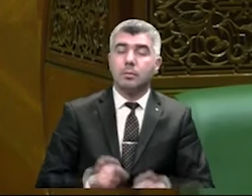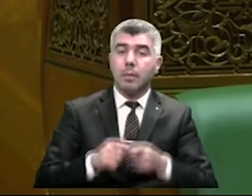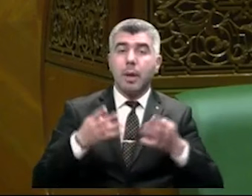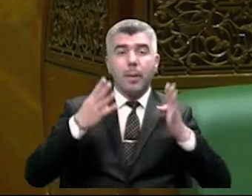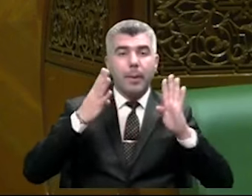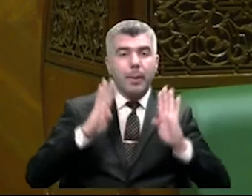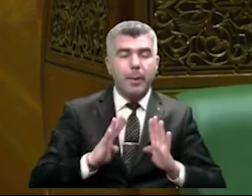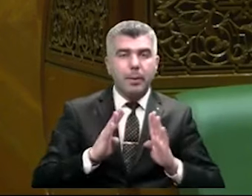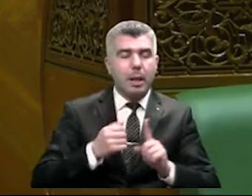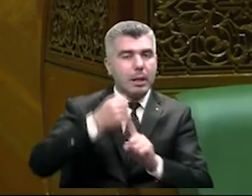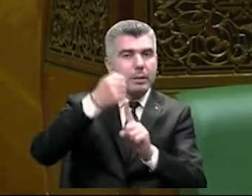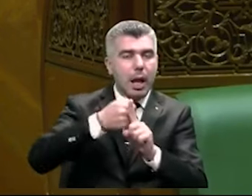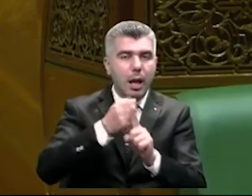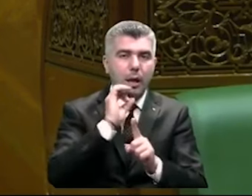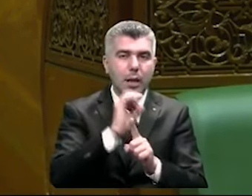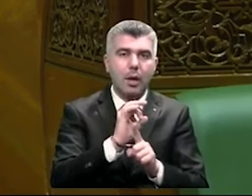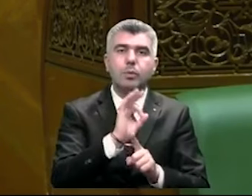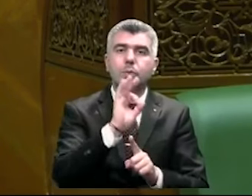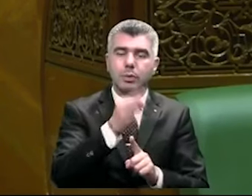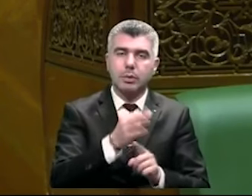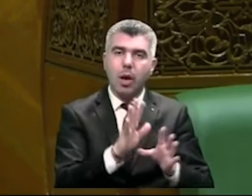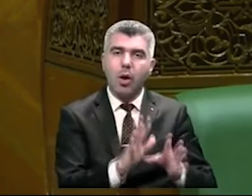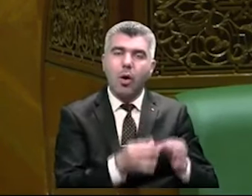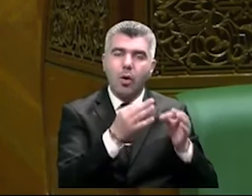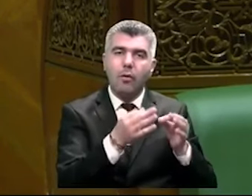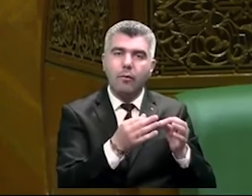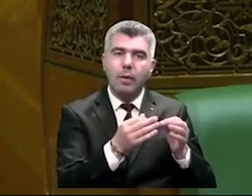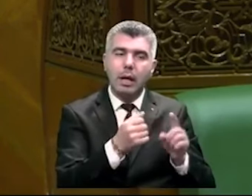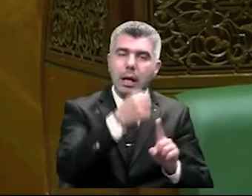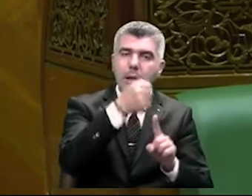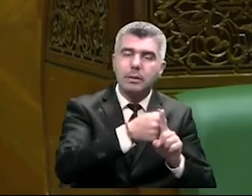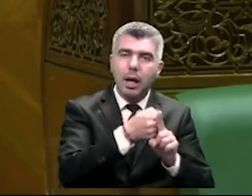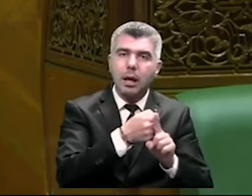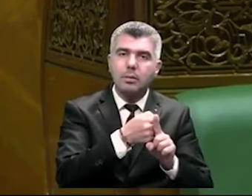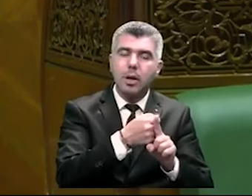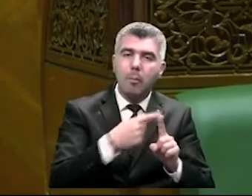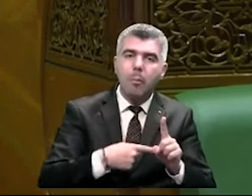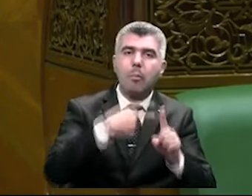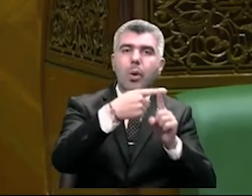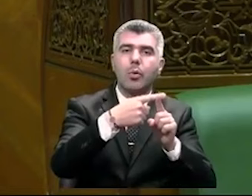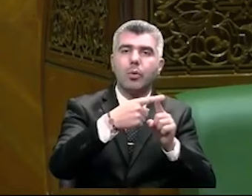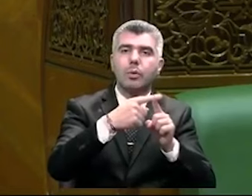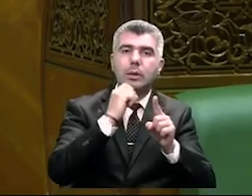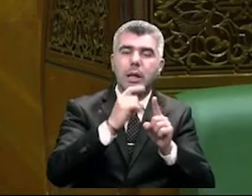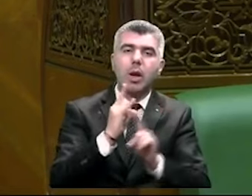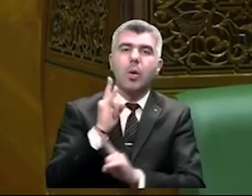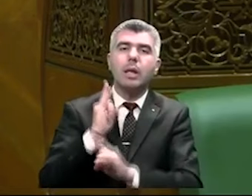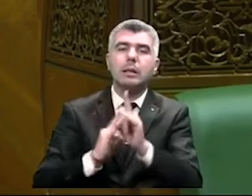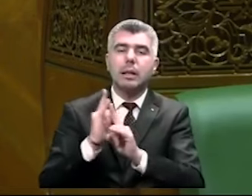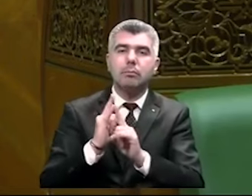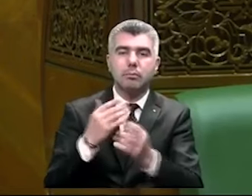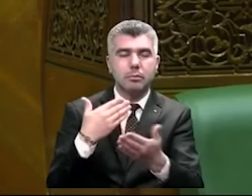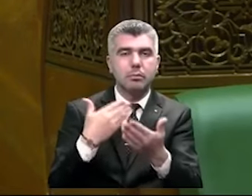للاصلاحات التي تقومون بها نابع من كون الاصلاح تجاوز الاوراس الكلاسيكيه المعتاده الى مضمون